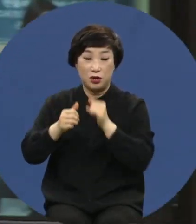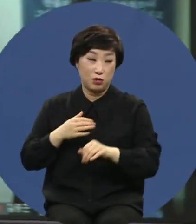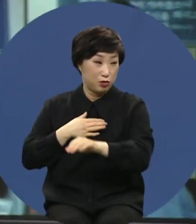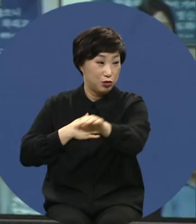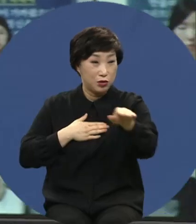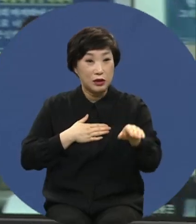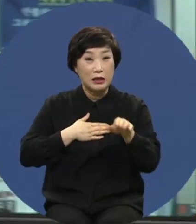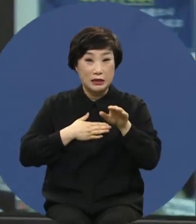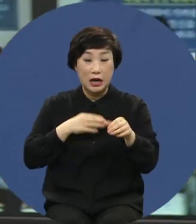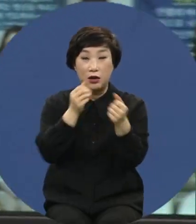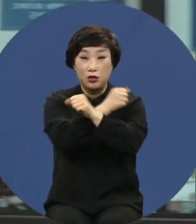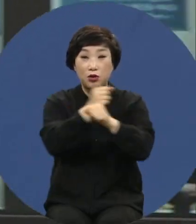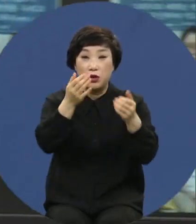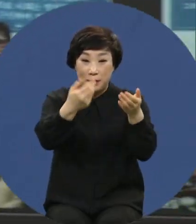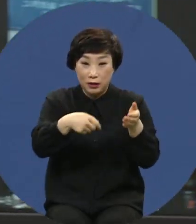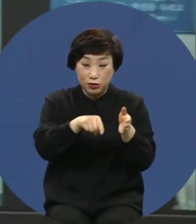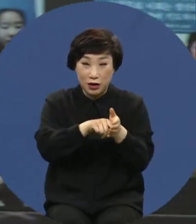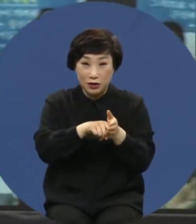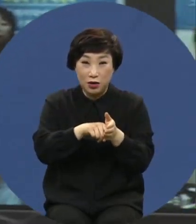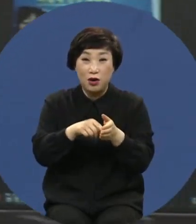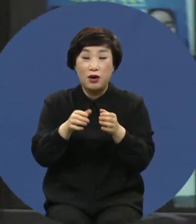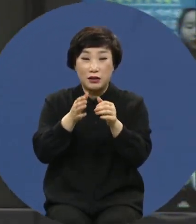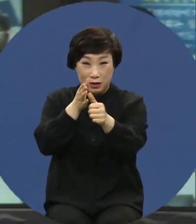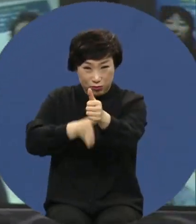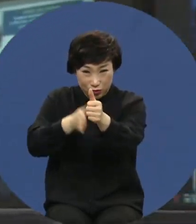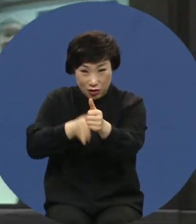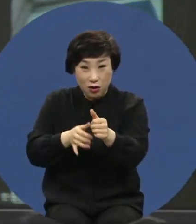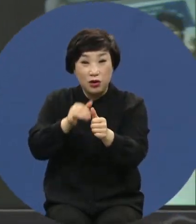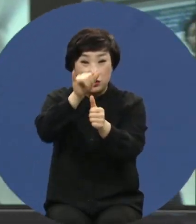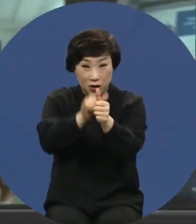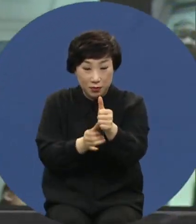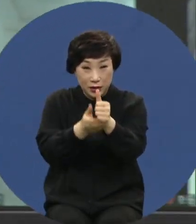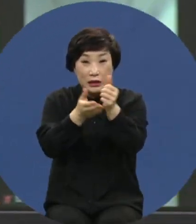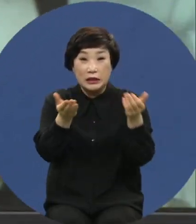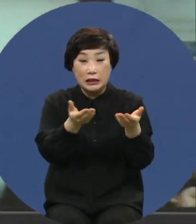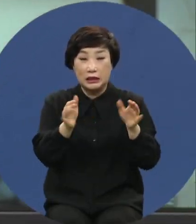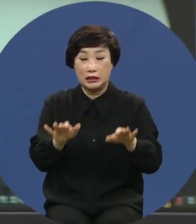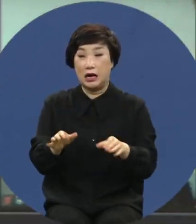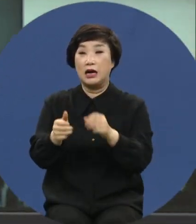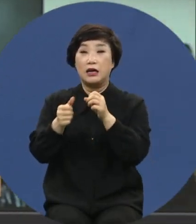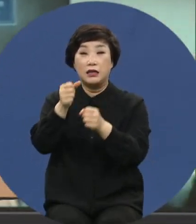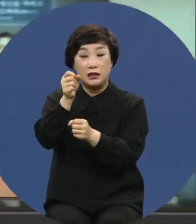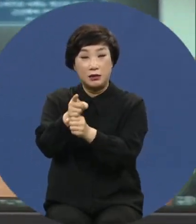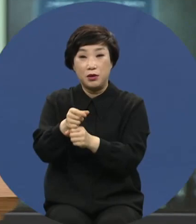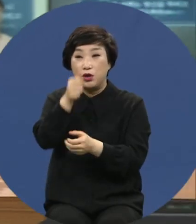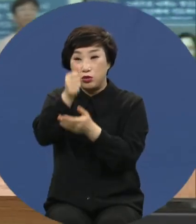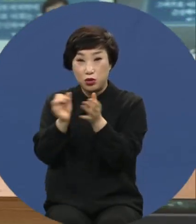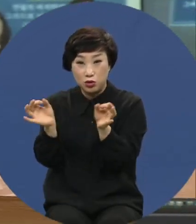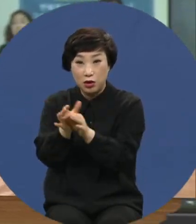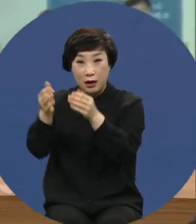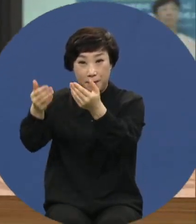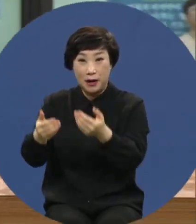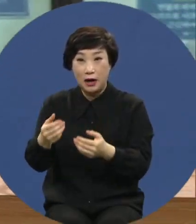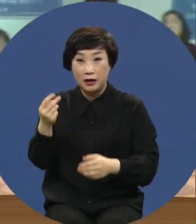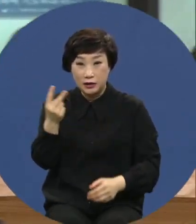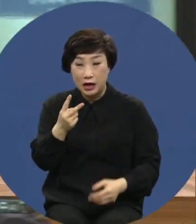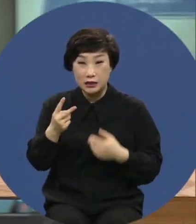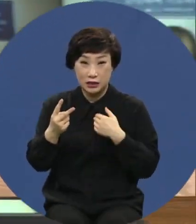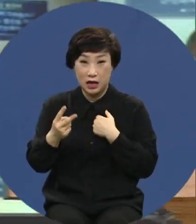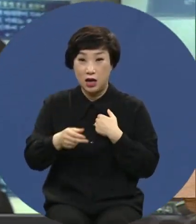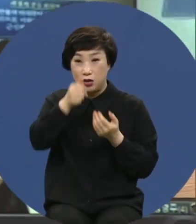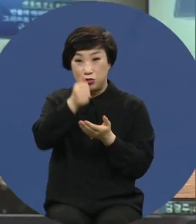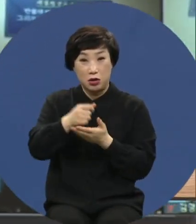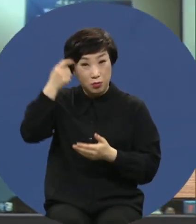우리는 용서받기 위해서 사정해서 섬기는 것과 이미 속죄받아서 다시는 나에게